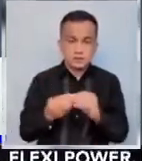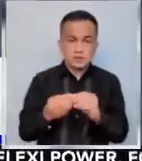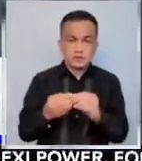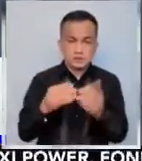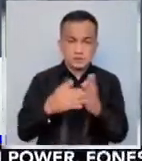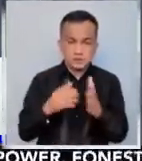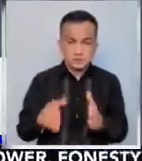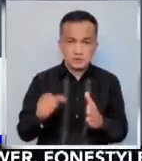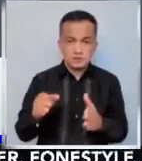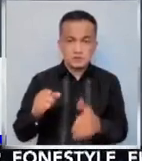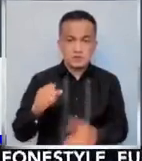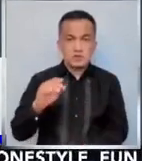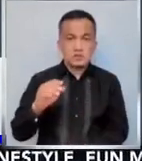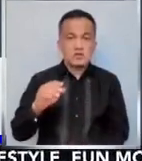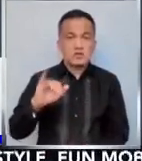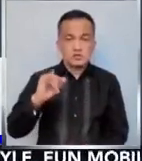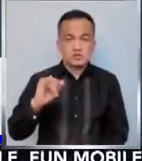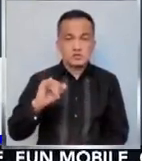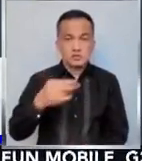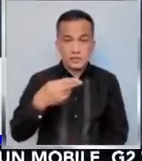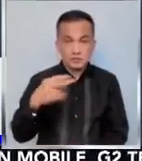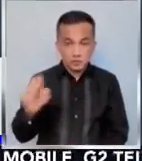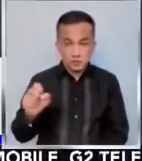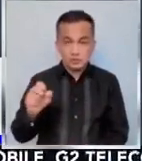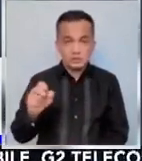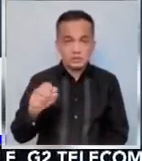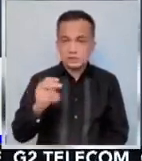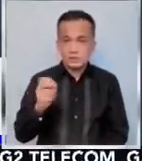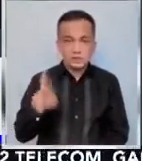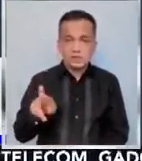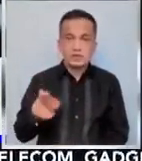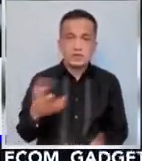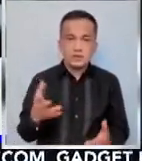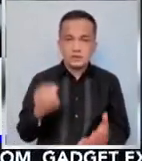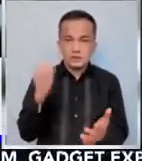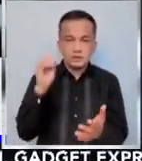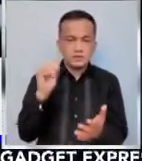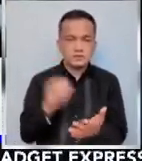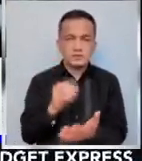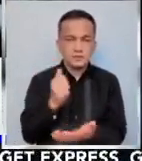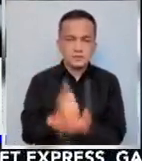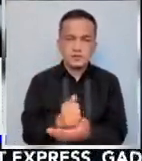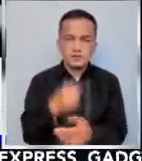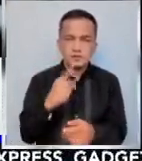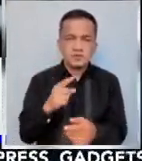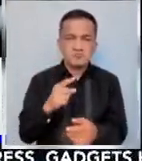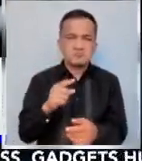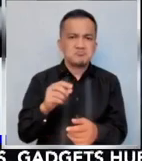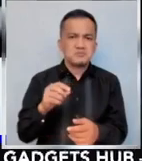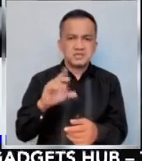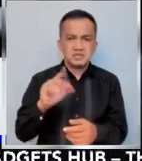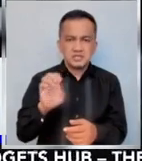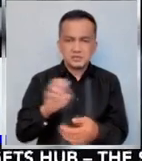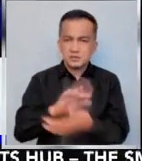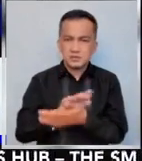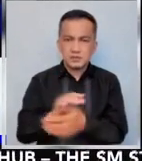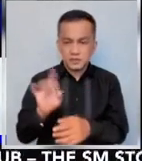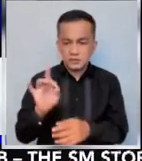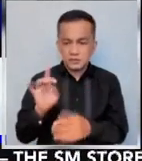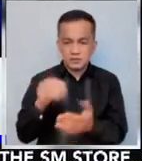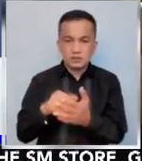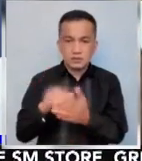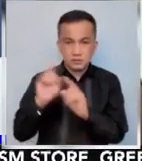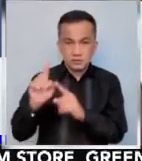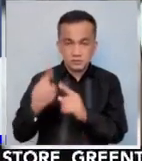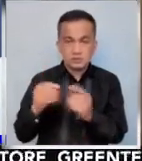junior high school sa Metro Manila, wala pa naman daw kumpirmadong kaso ng COVID. Mahigit 18,000 ang nag-aaral dito. Tinitiyak